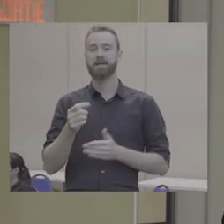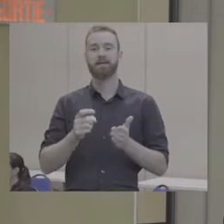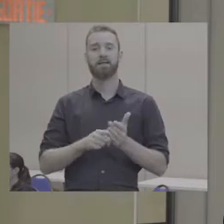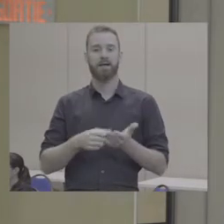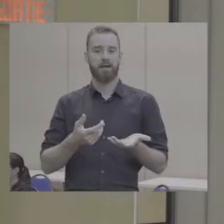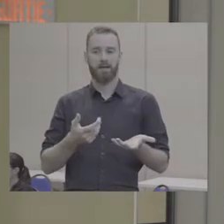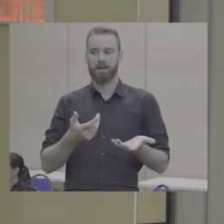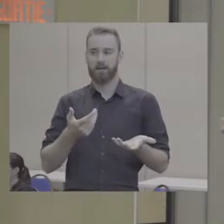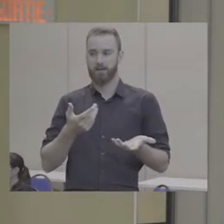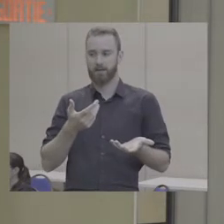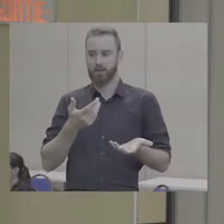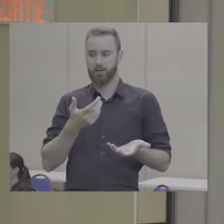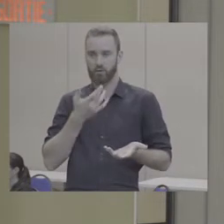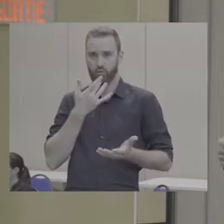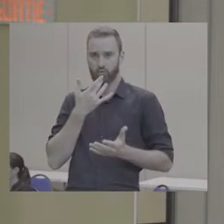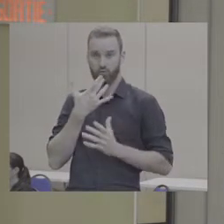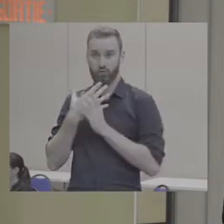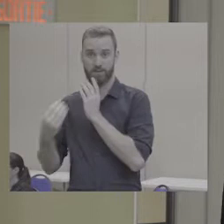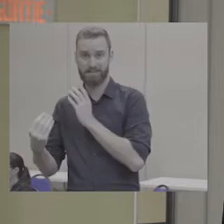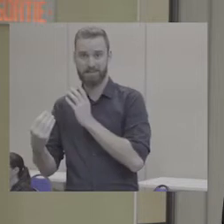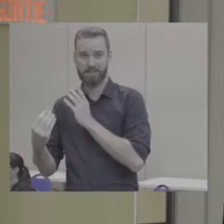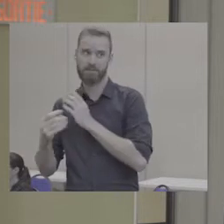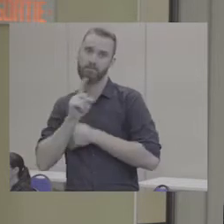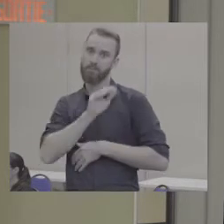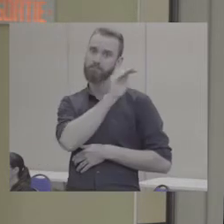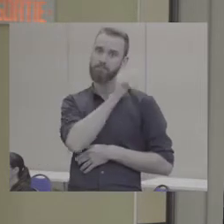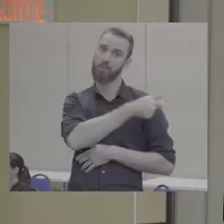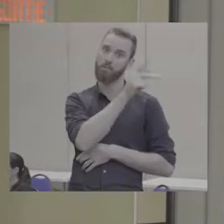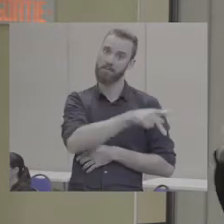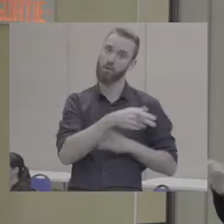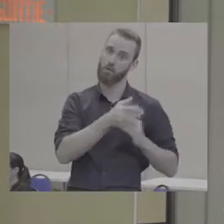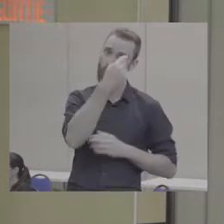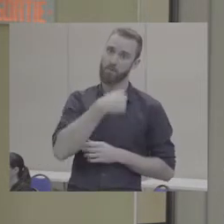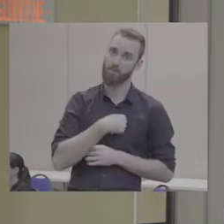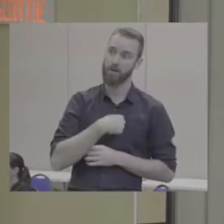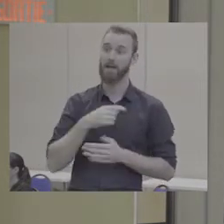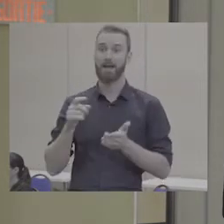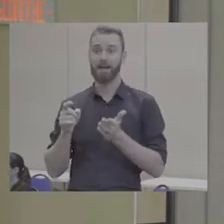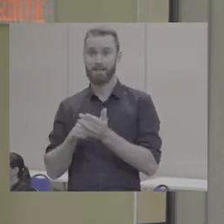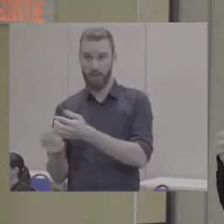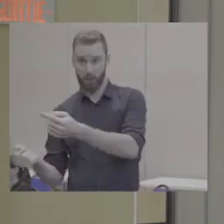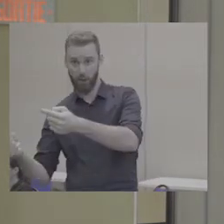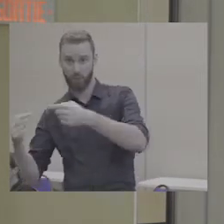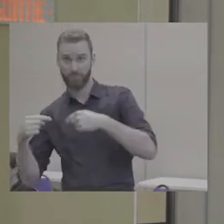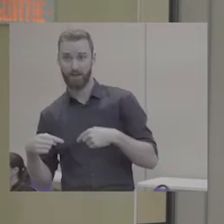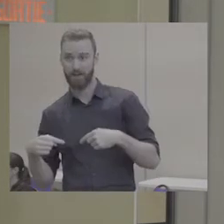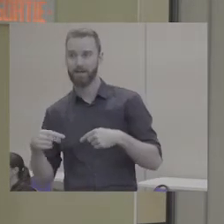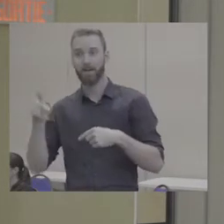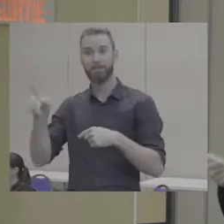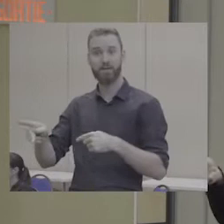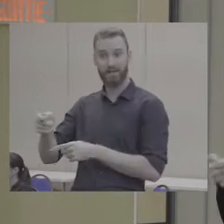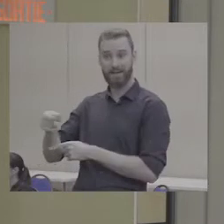quand je veux sortir, je suis obligé d'appeler quelqu'un pour ouvrir la porte. Quand je reviens, je vais voir celui qui a